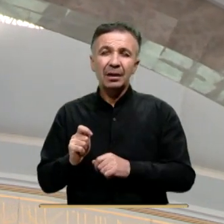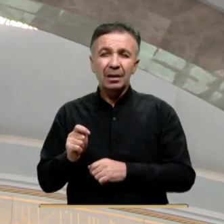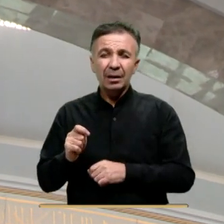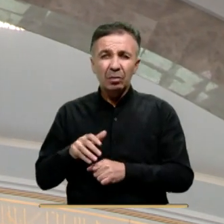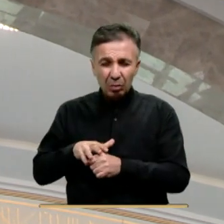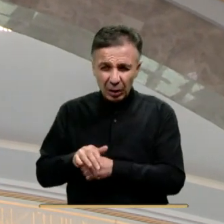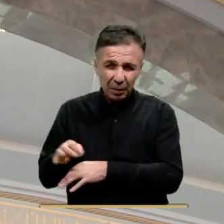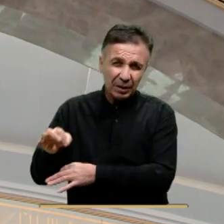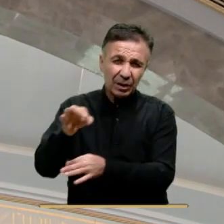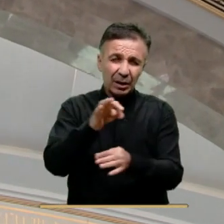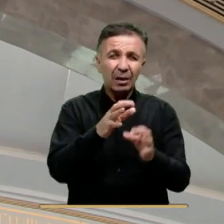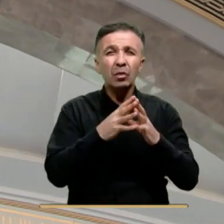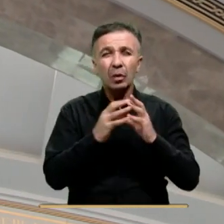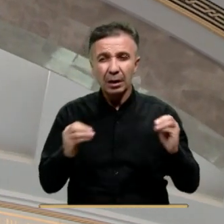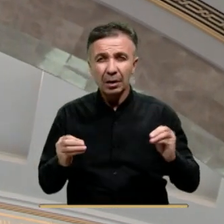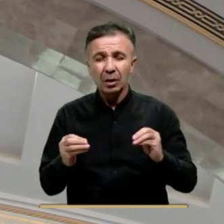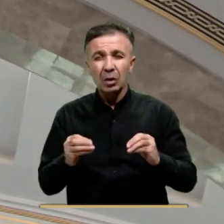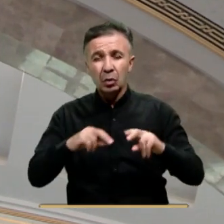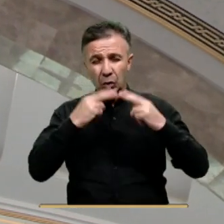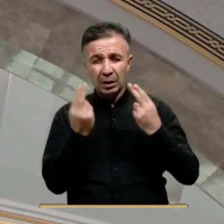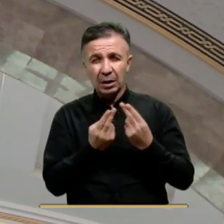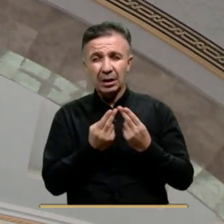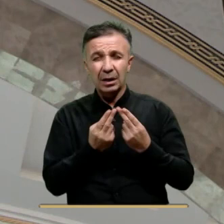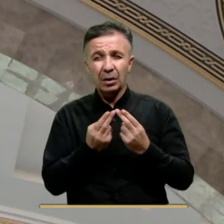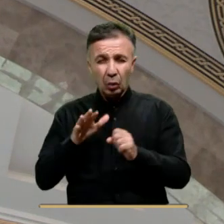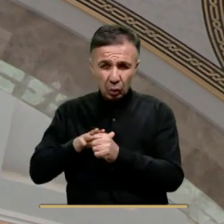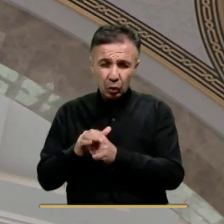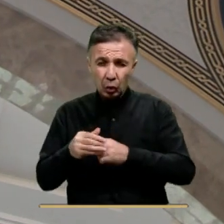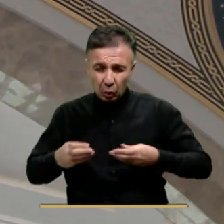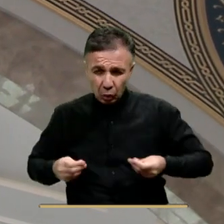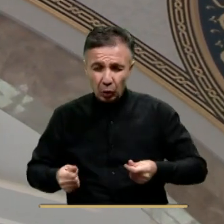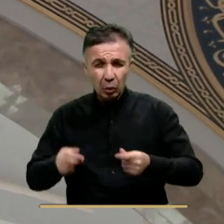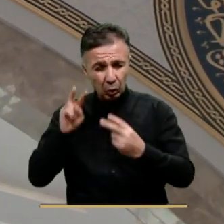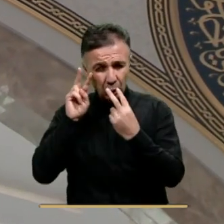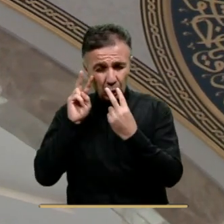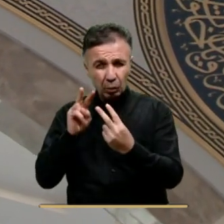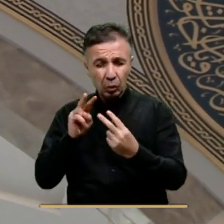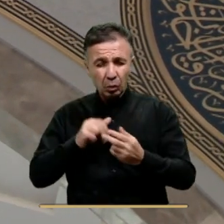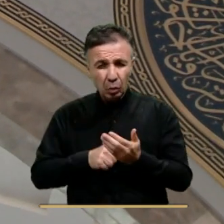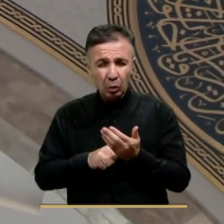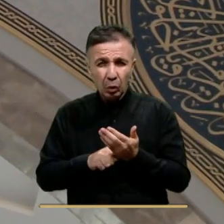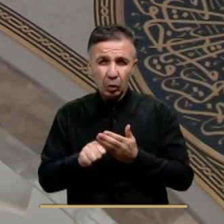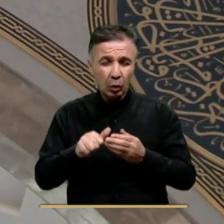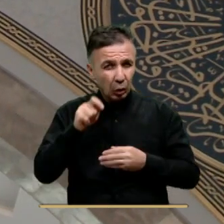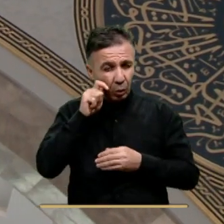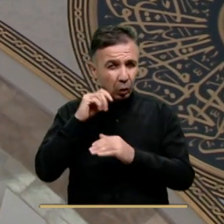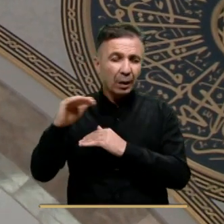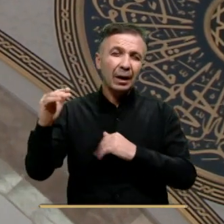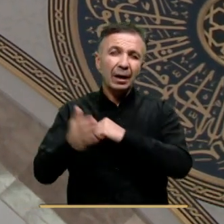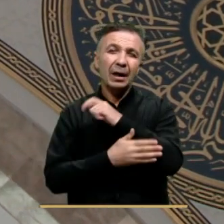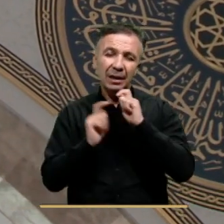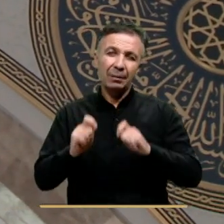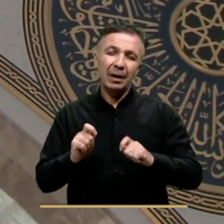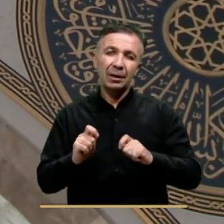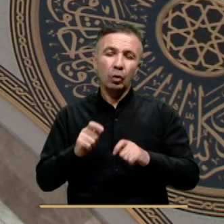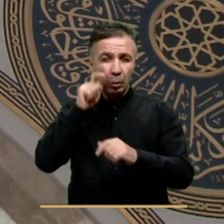Rabbi dünyadaki zulme uğramış tüm Mazlumları Muzaffer eyle ümmeti Muhammed'e birlik ve beraberlik